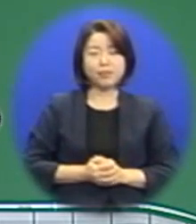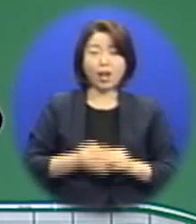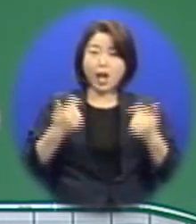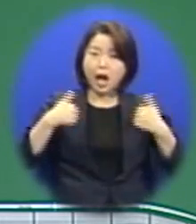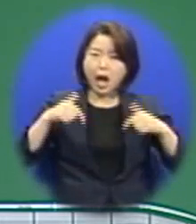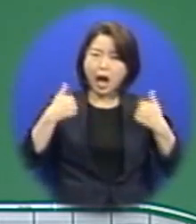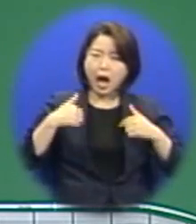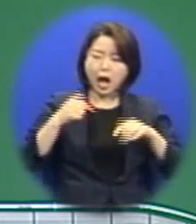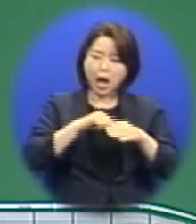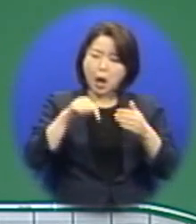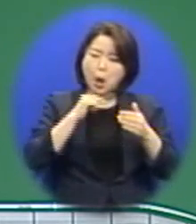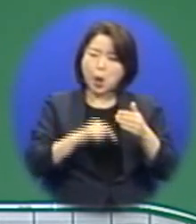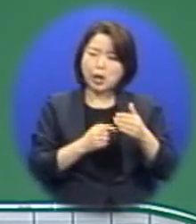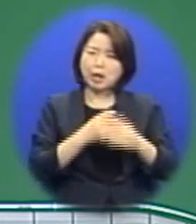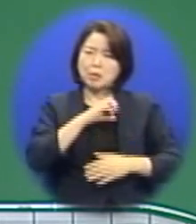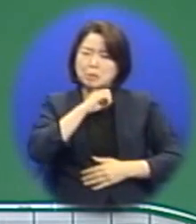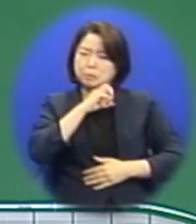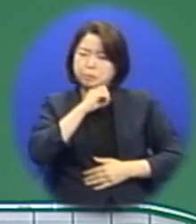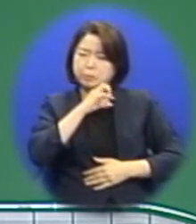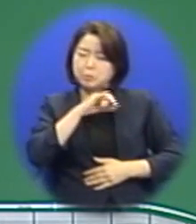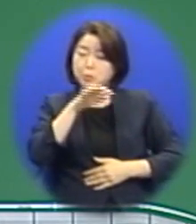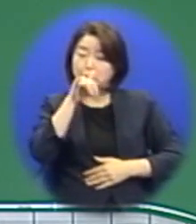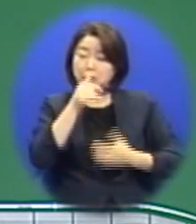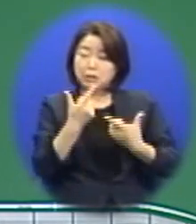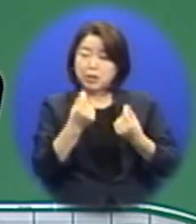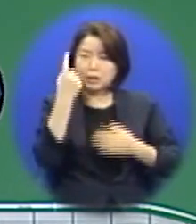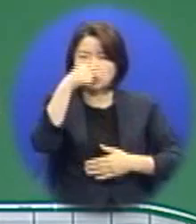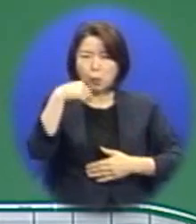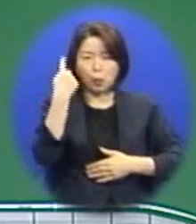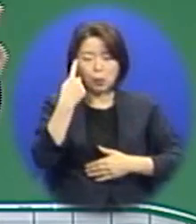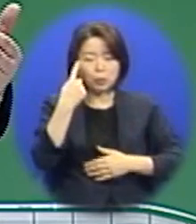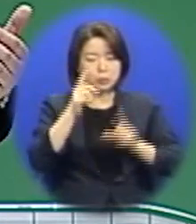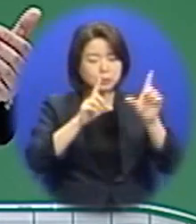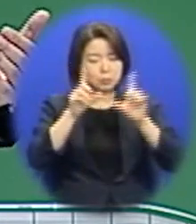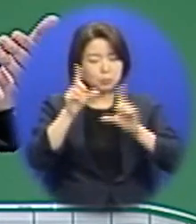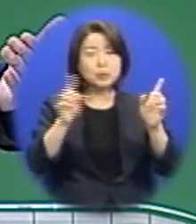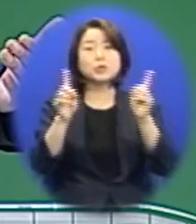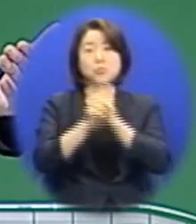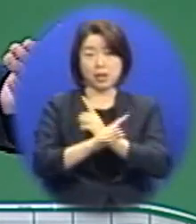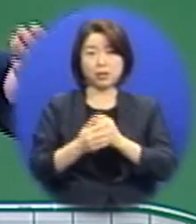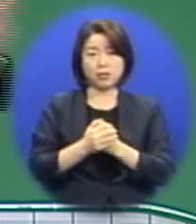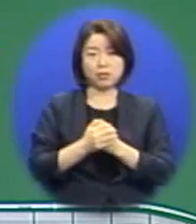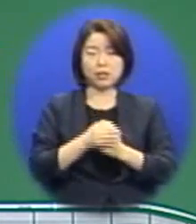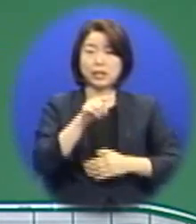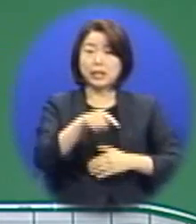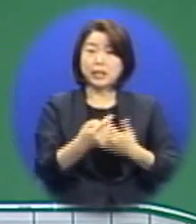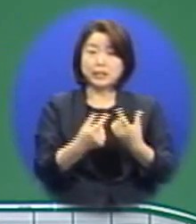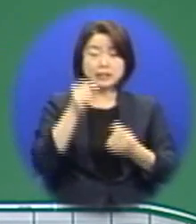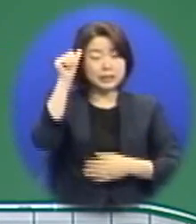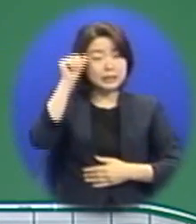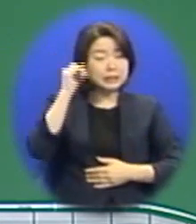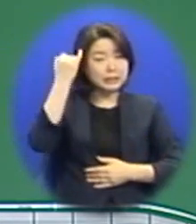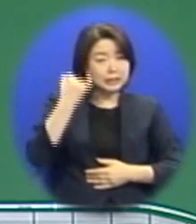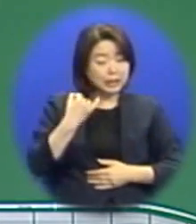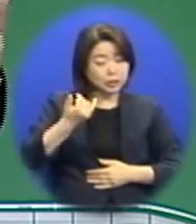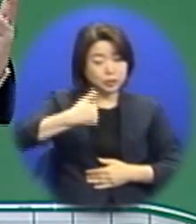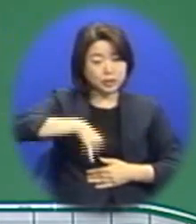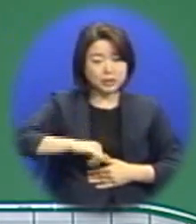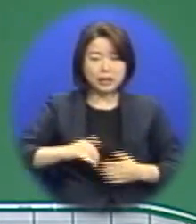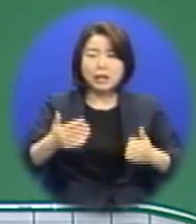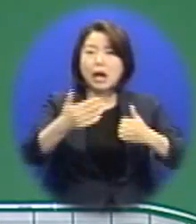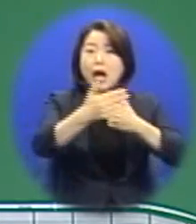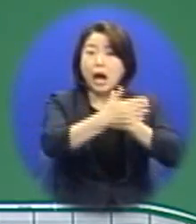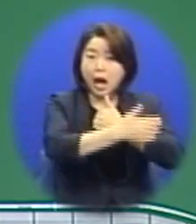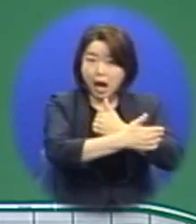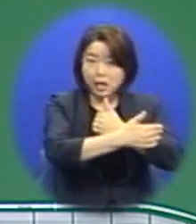항상 뭔가 불만이 있는 듯한 그런 표정으로 바뀝니다. 그런 사춘기의 자녀를 한번 안아보신 분들은 진짜